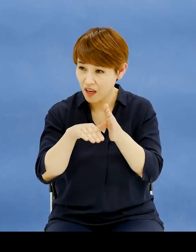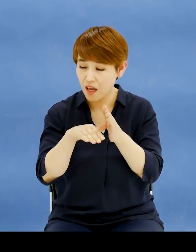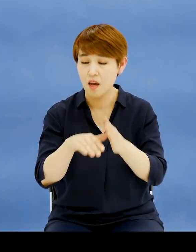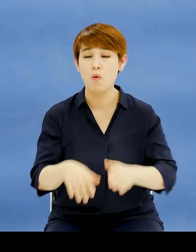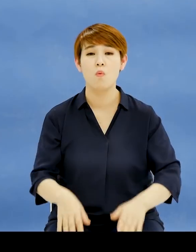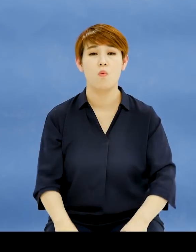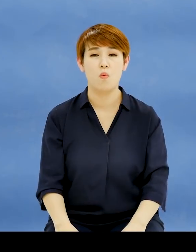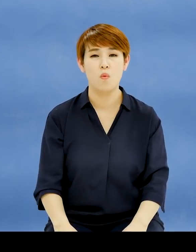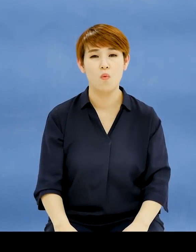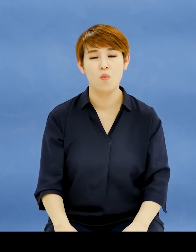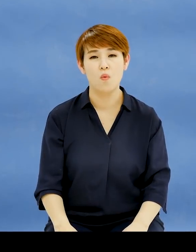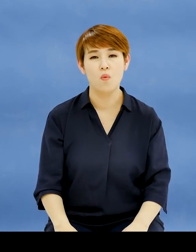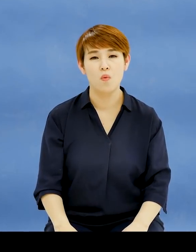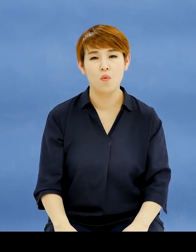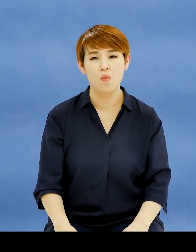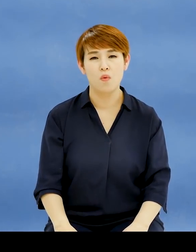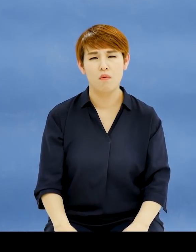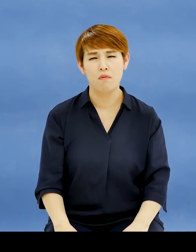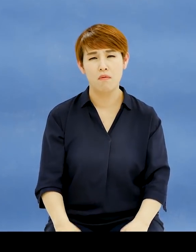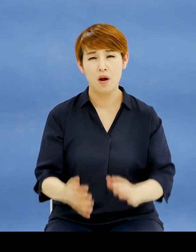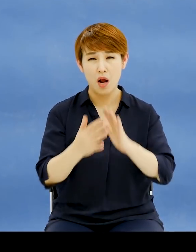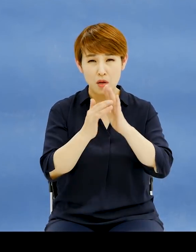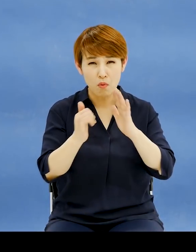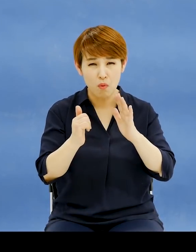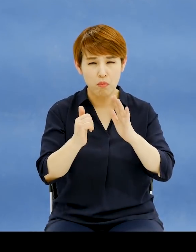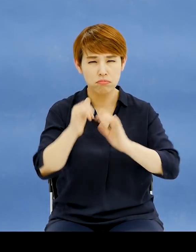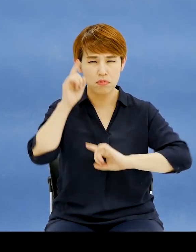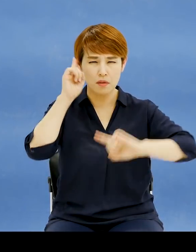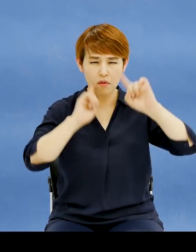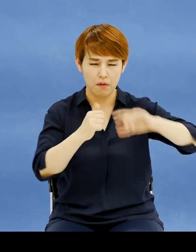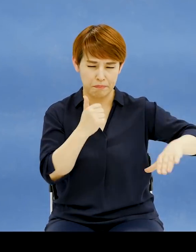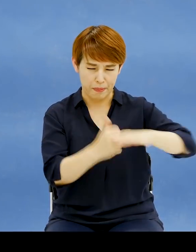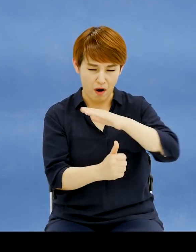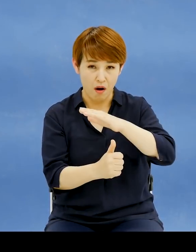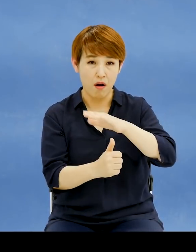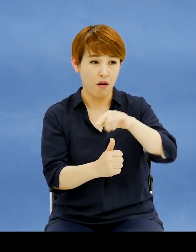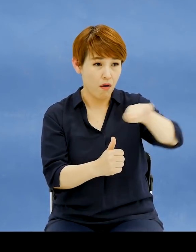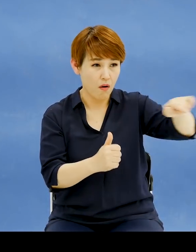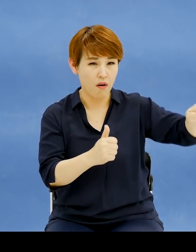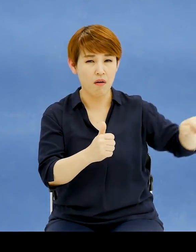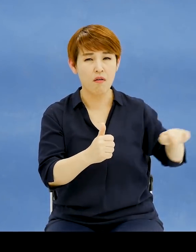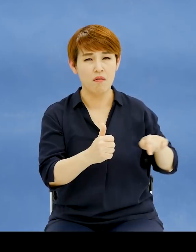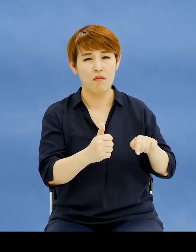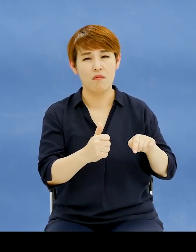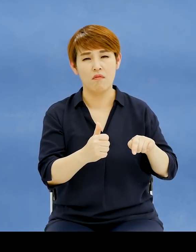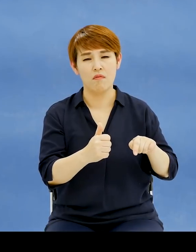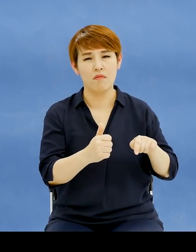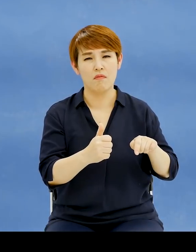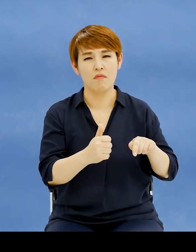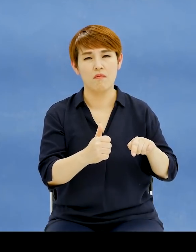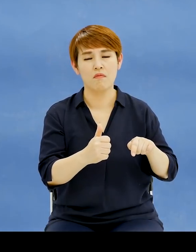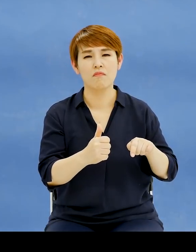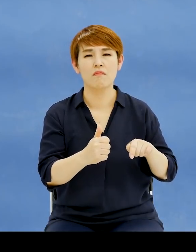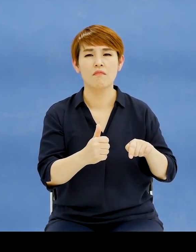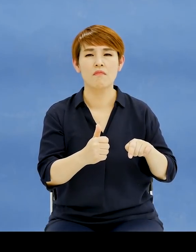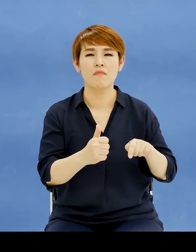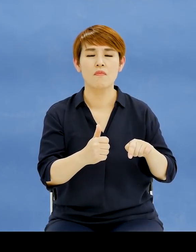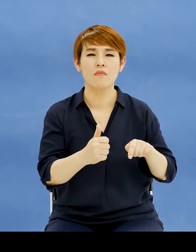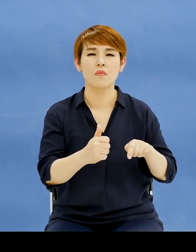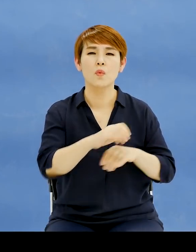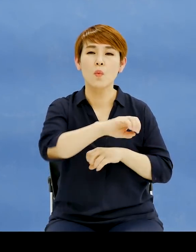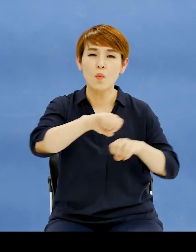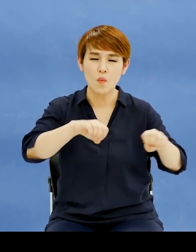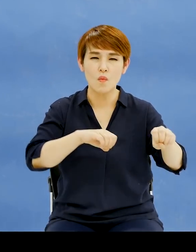거죠? 네. 어떻게 보면 그 가족에게 상처를 크게 주었던 네. 그분들은 어떻게 보면 우리 성희 사모님에게는